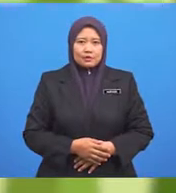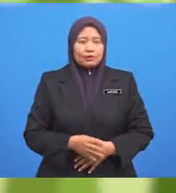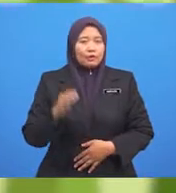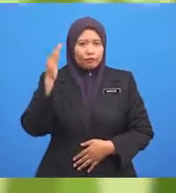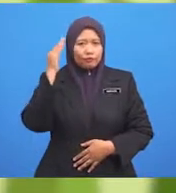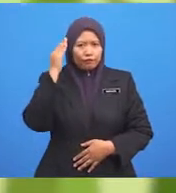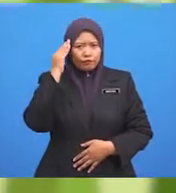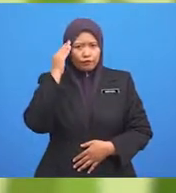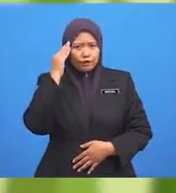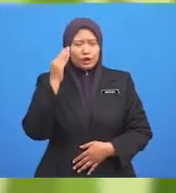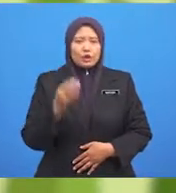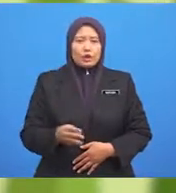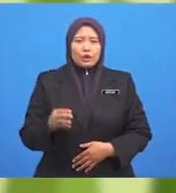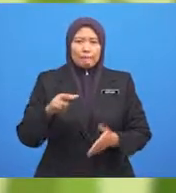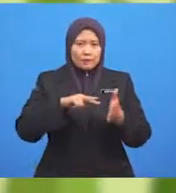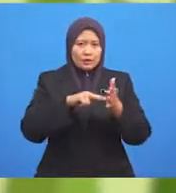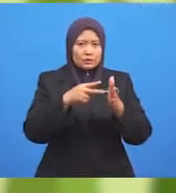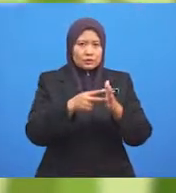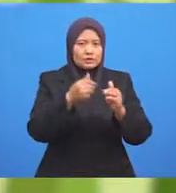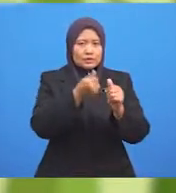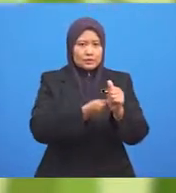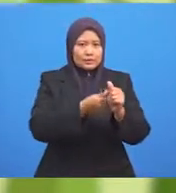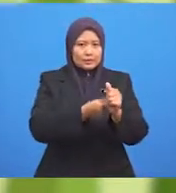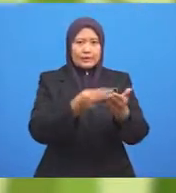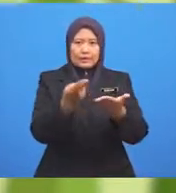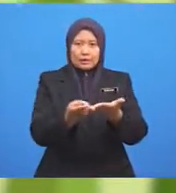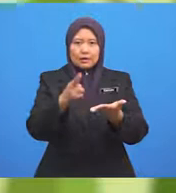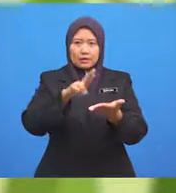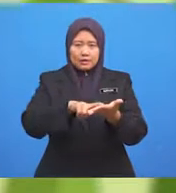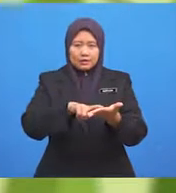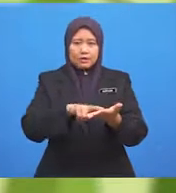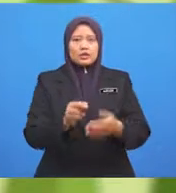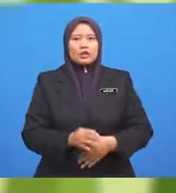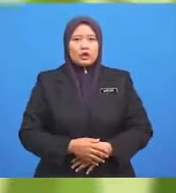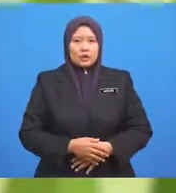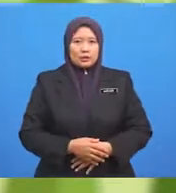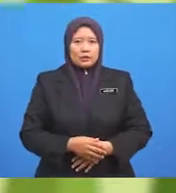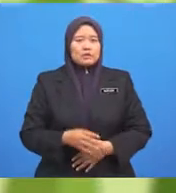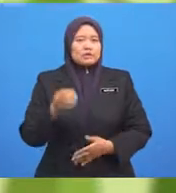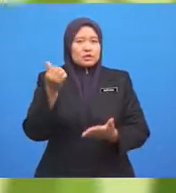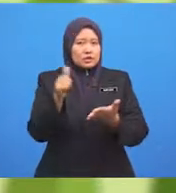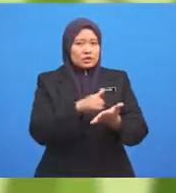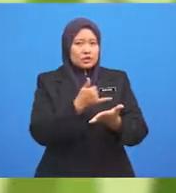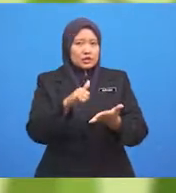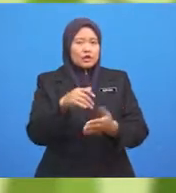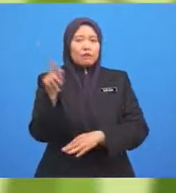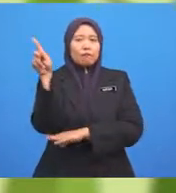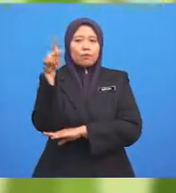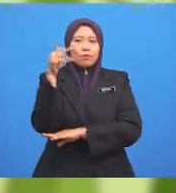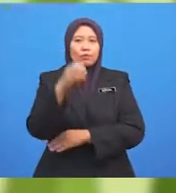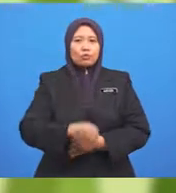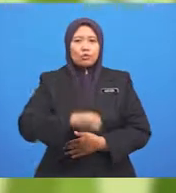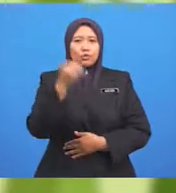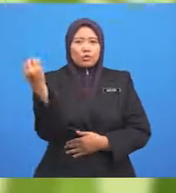memahami huraian maksud setiap rangkap syair pohon buluh. Kedua,